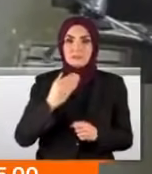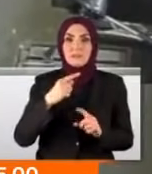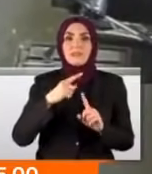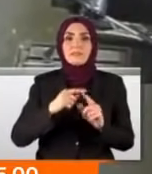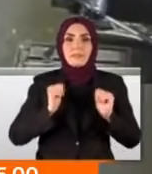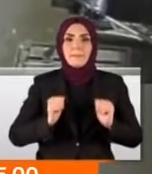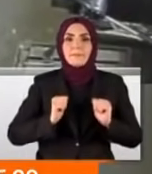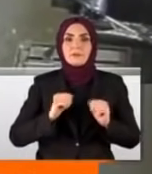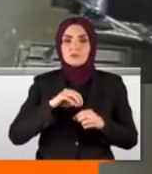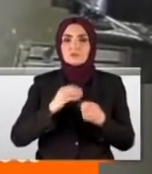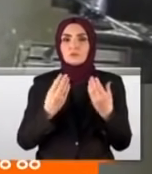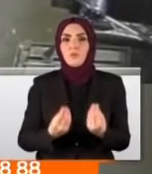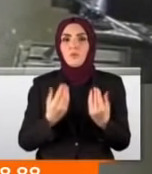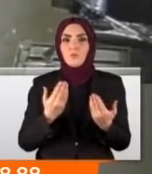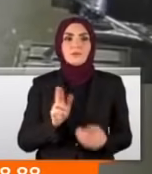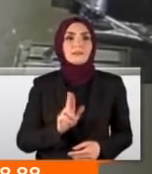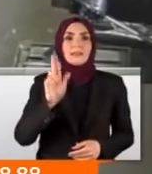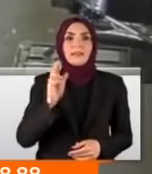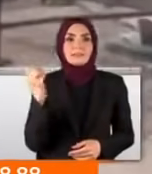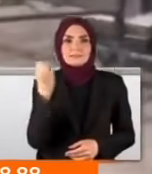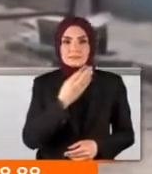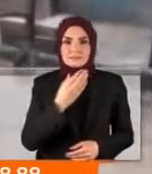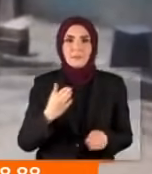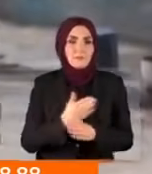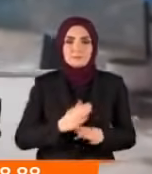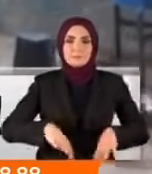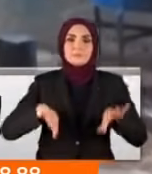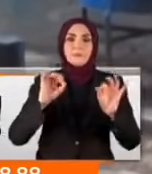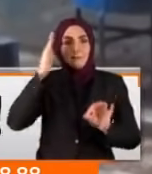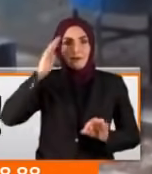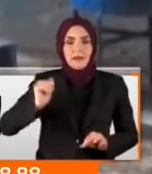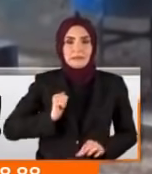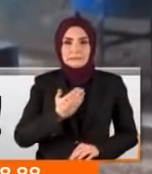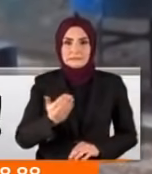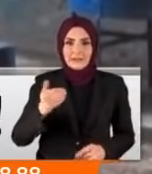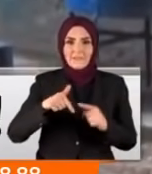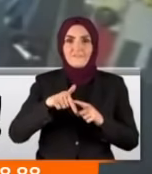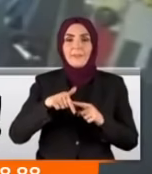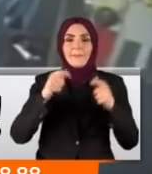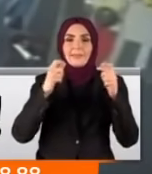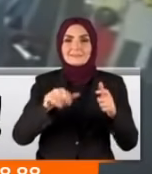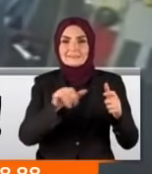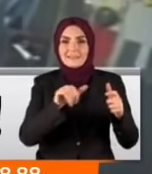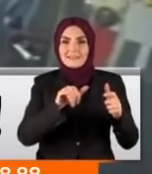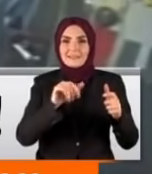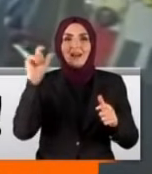7 tam teçhizatlı atlı Amerikan askeri Filibe kenti yakınlarındaki bir ayçiçek fabrikasına girince olanlar oldu.